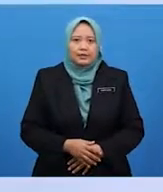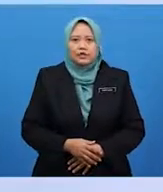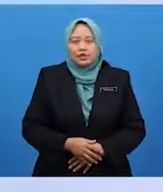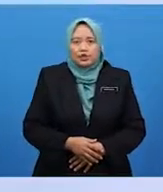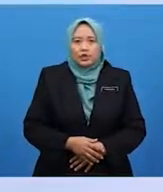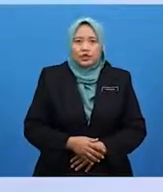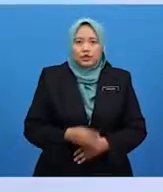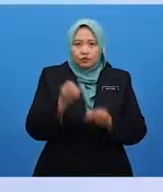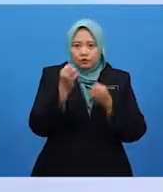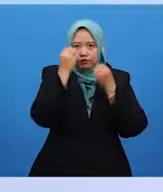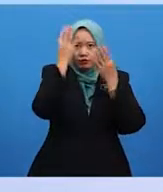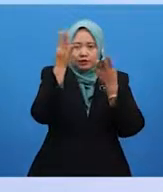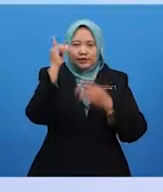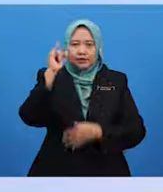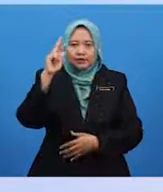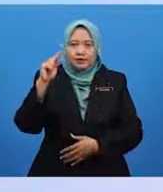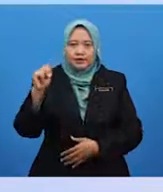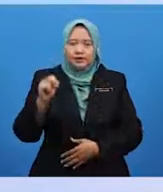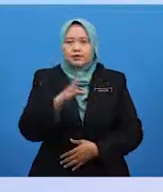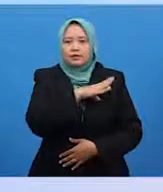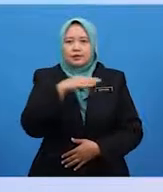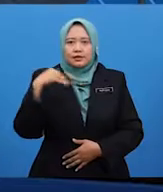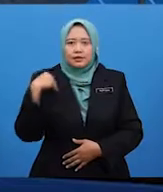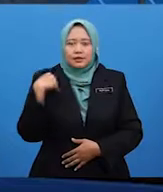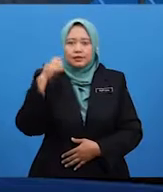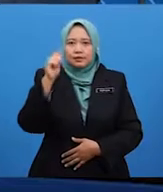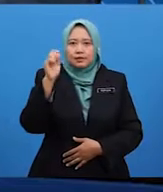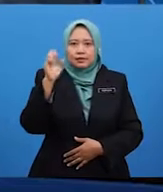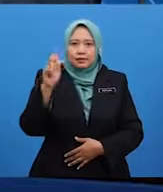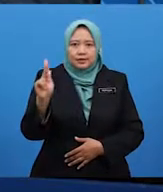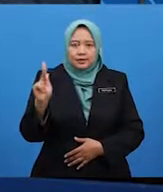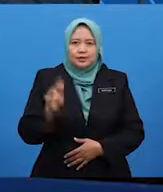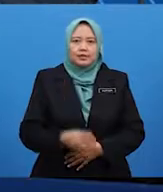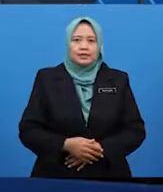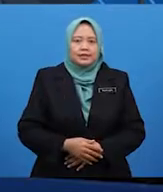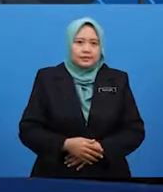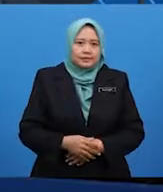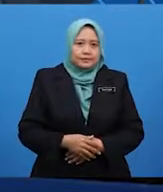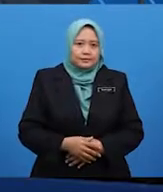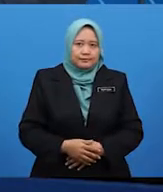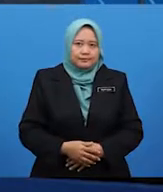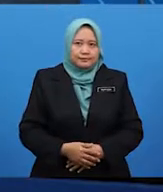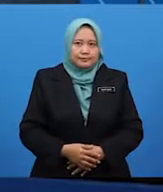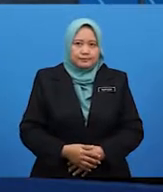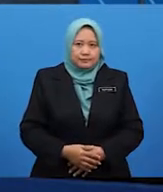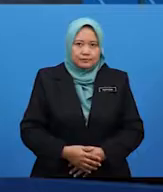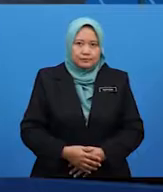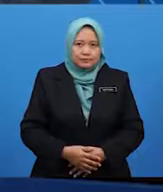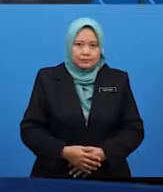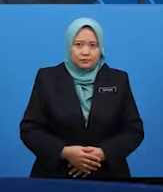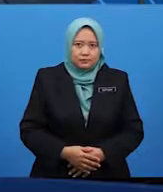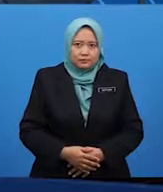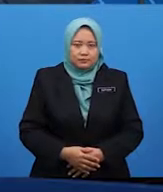kelapan lukisan teknikal. Itulah dia. Ingat fafi ilu kage